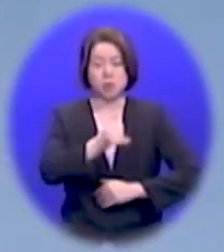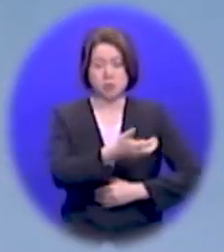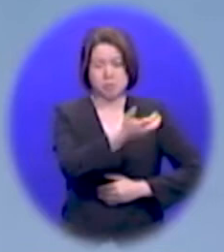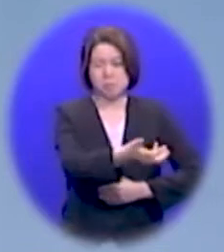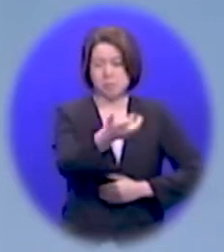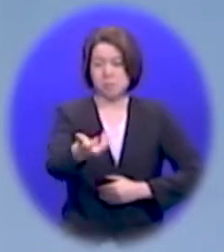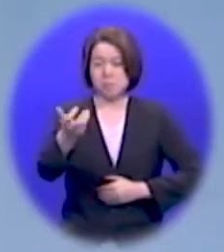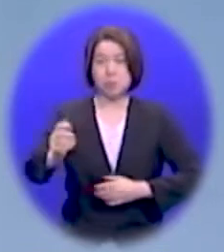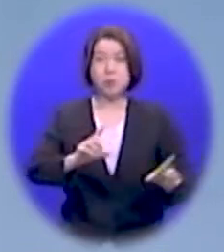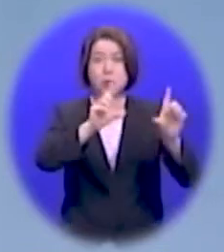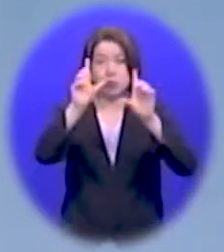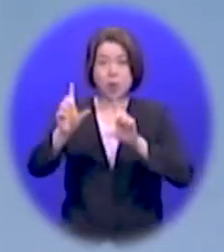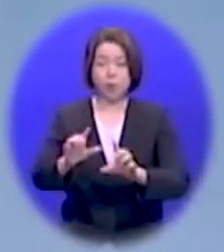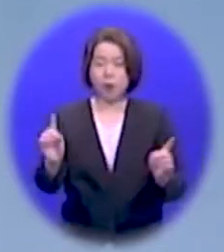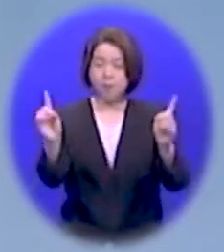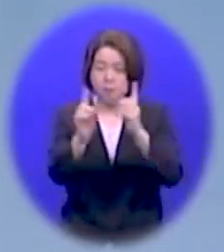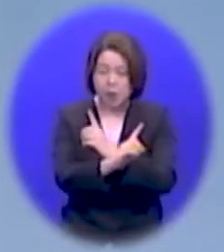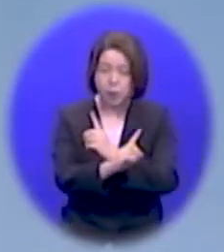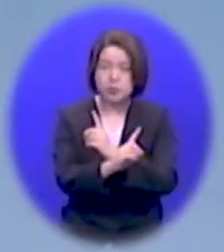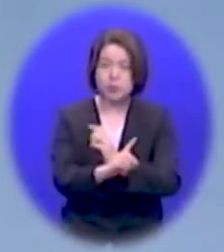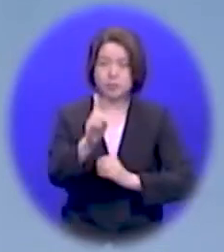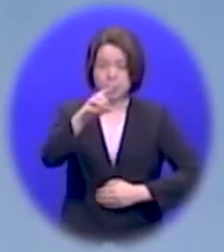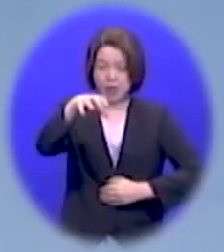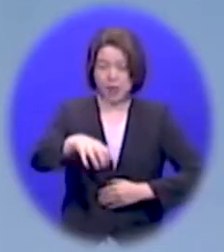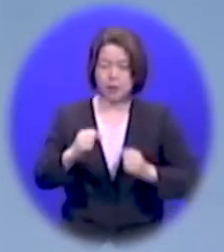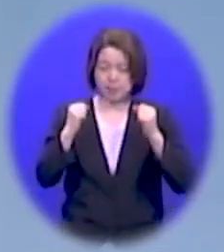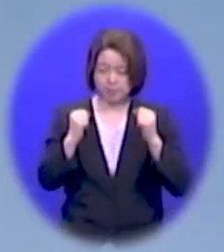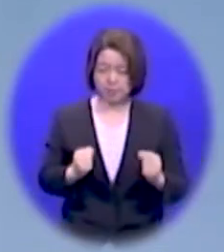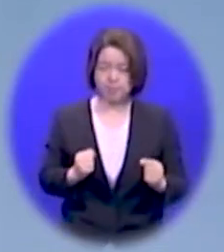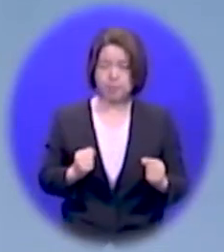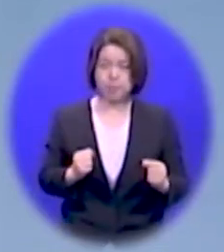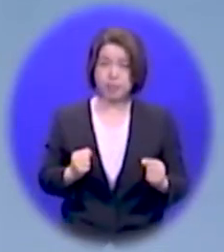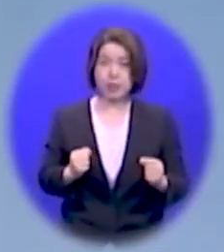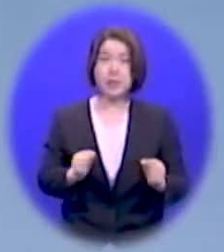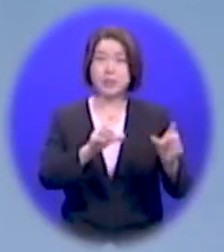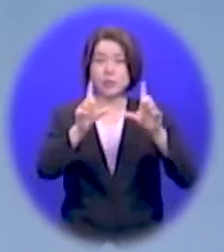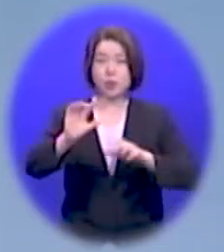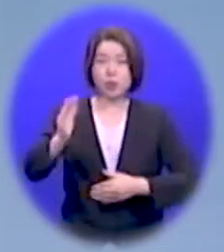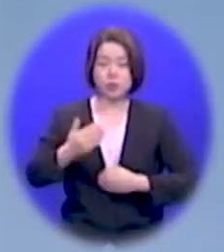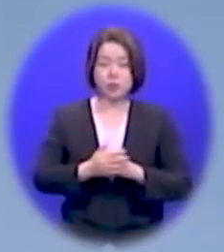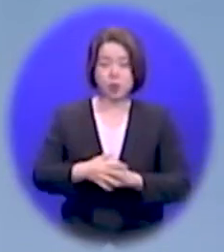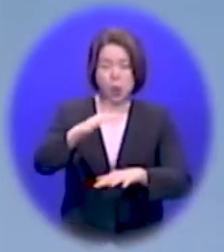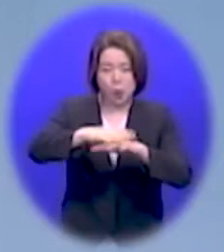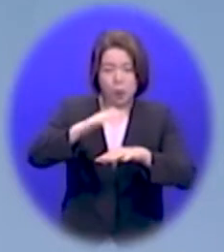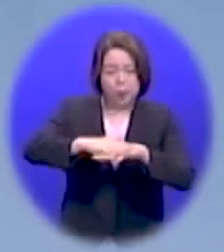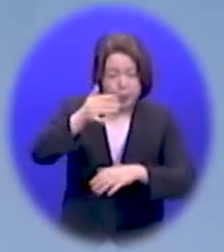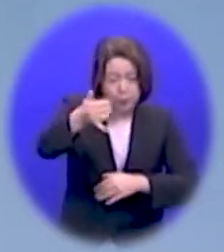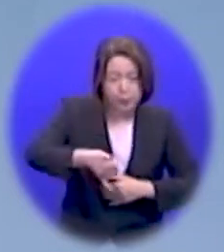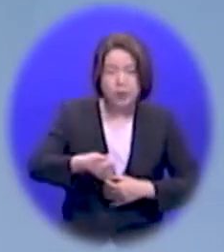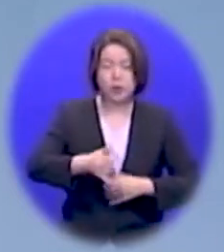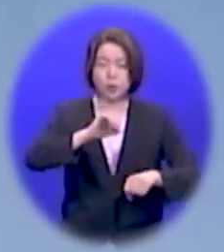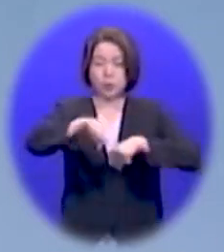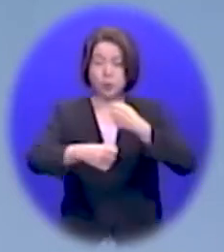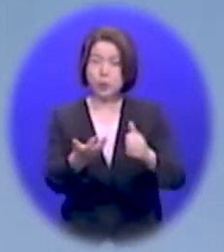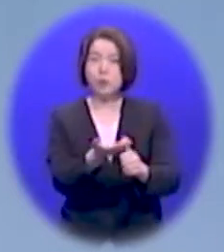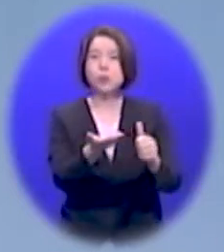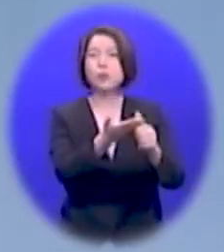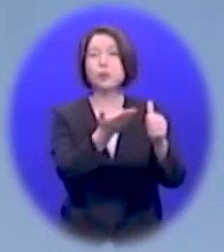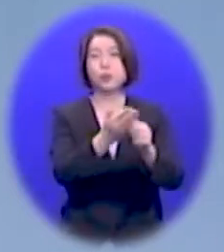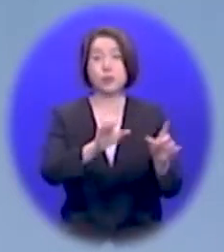정착 생활을 하게 되는 거죠 농사도 짓게 되고 제대로 된 목축 또 하게 됩니다 그런데